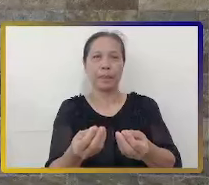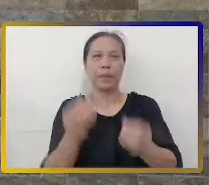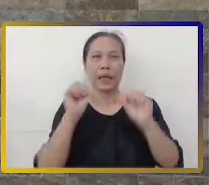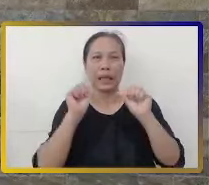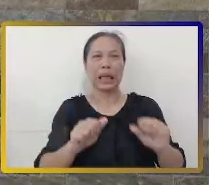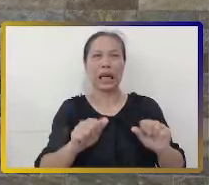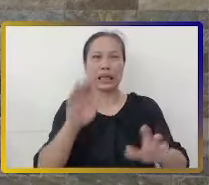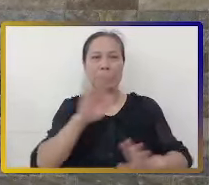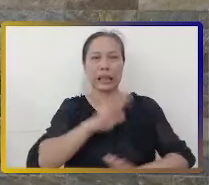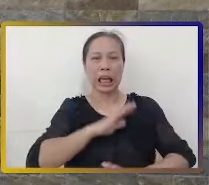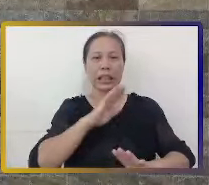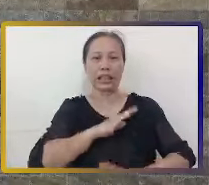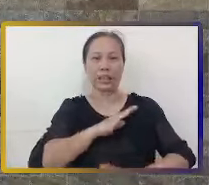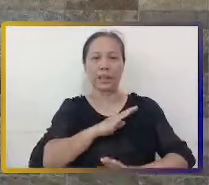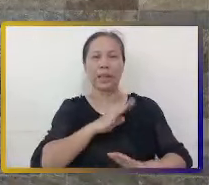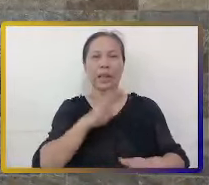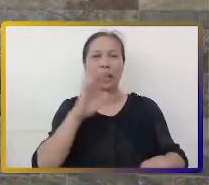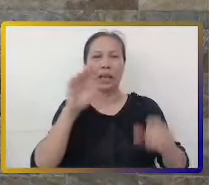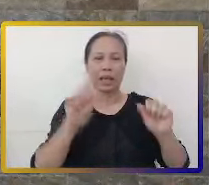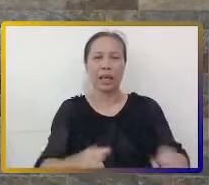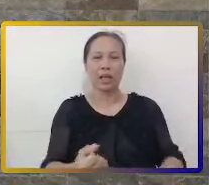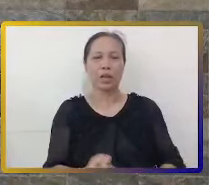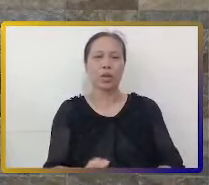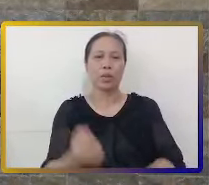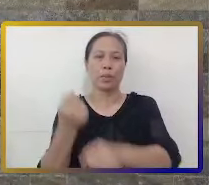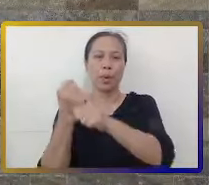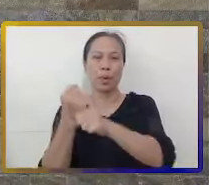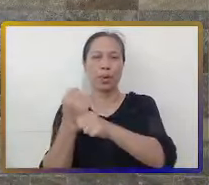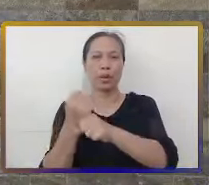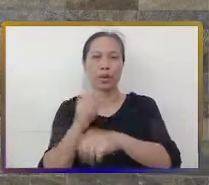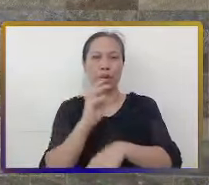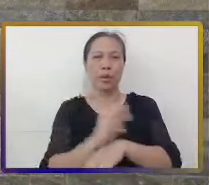nag tumutulog susupport sa gawa